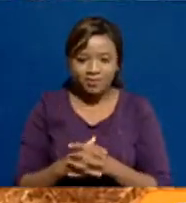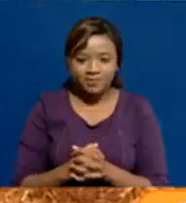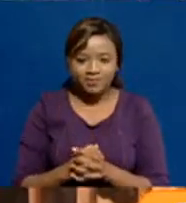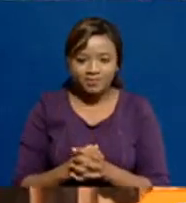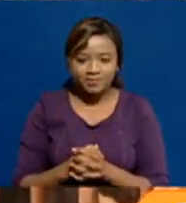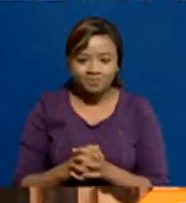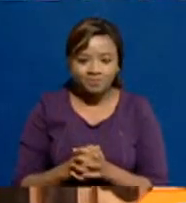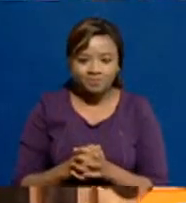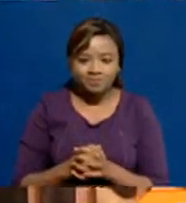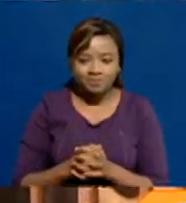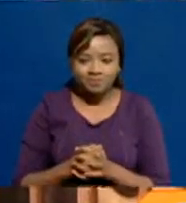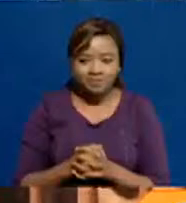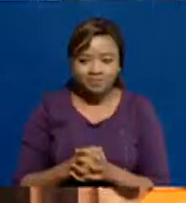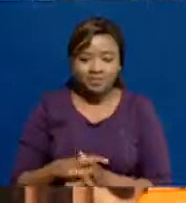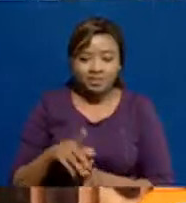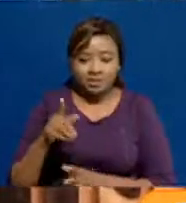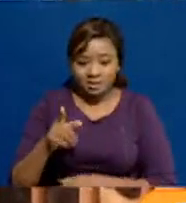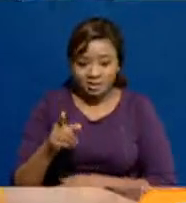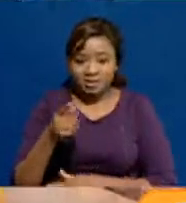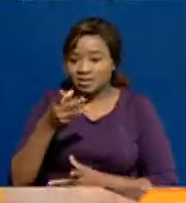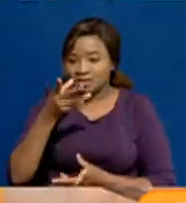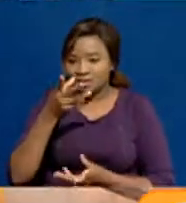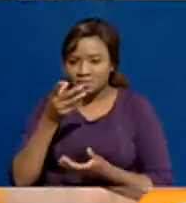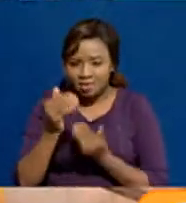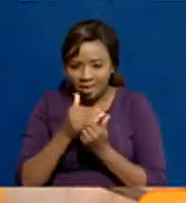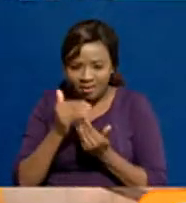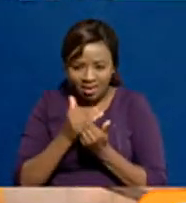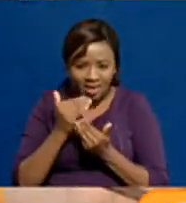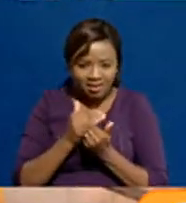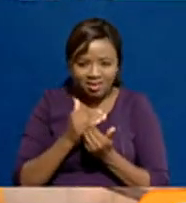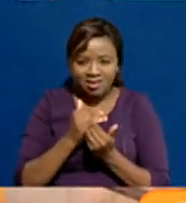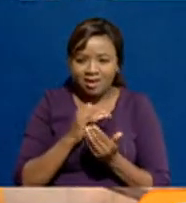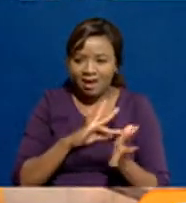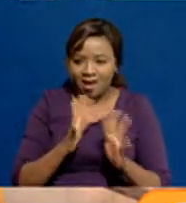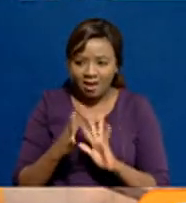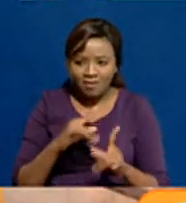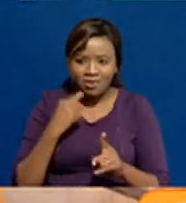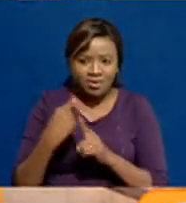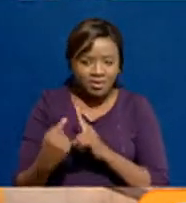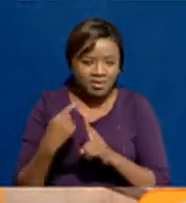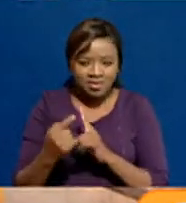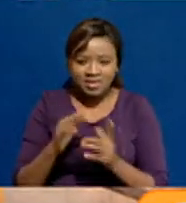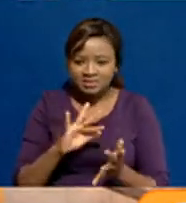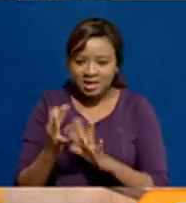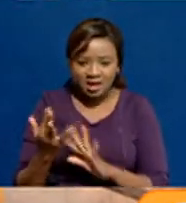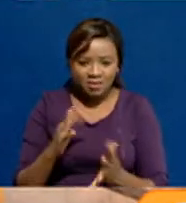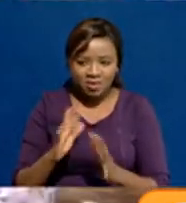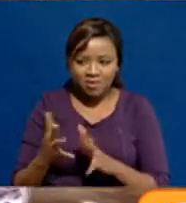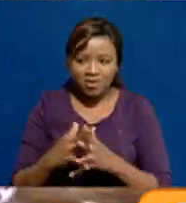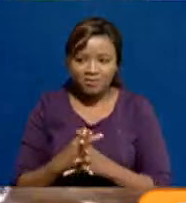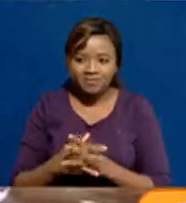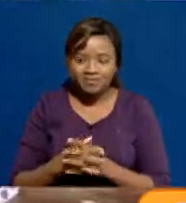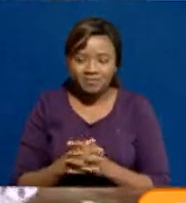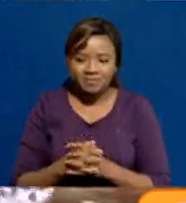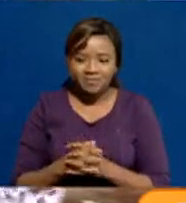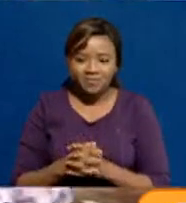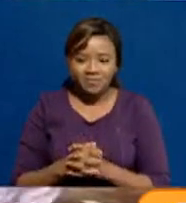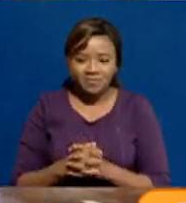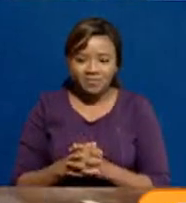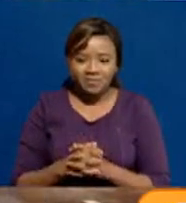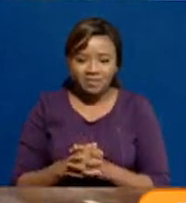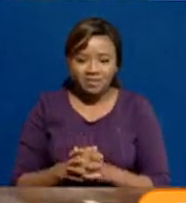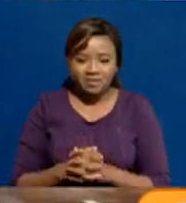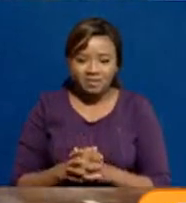that took years to breed the right cows and get the right machines. Hii ng'ombe ambayo umeiona hapa,